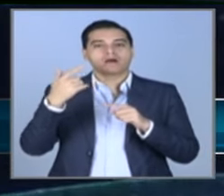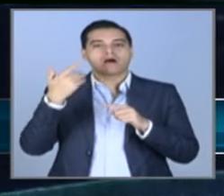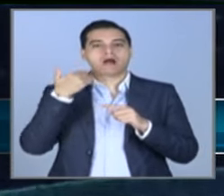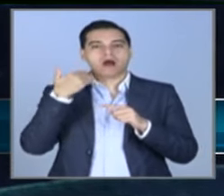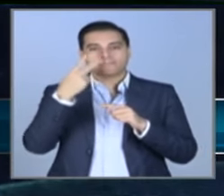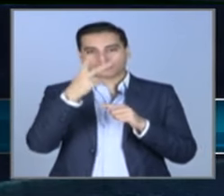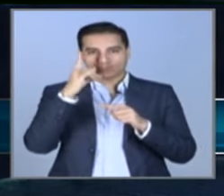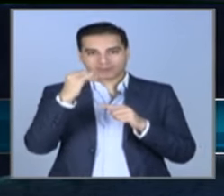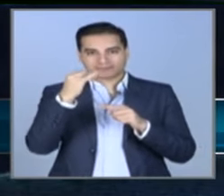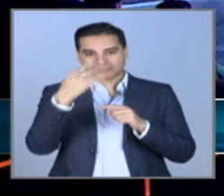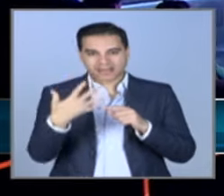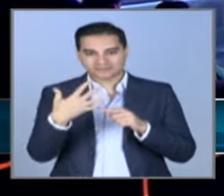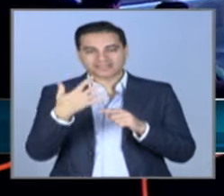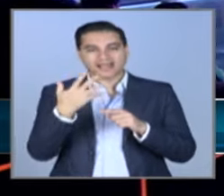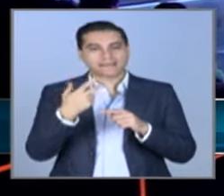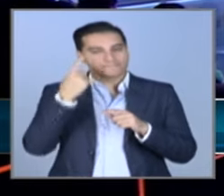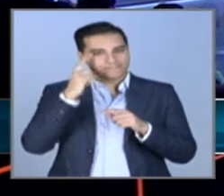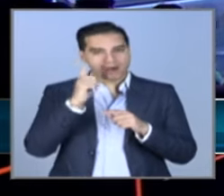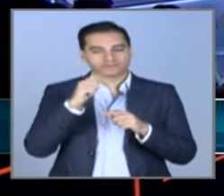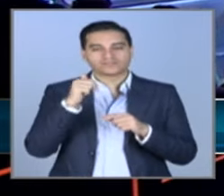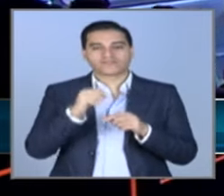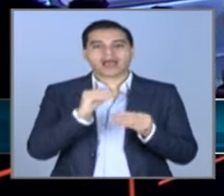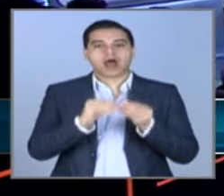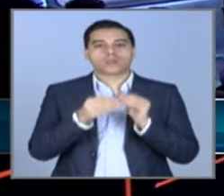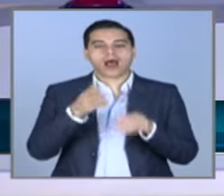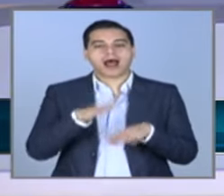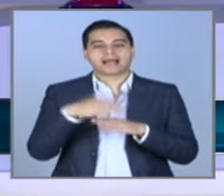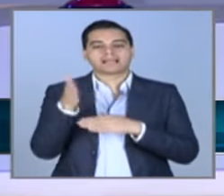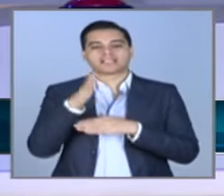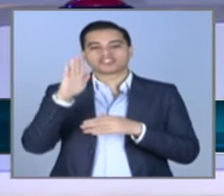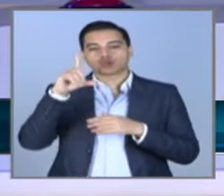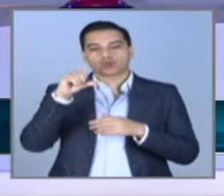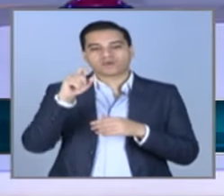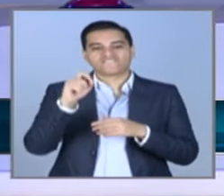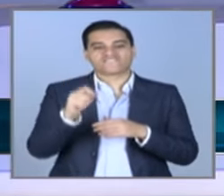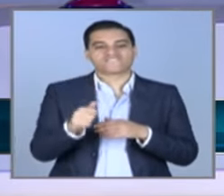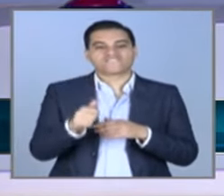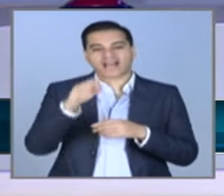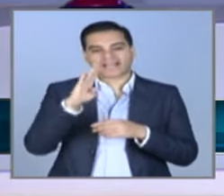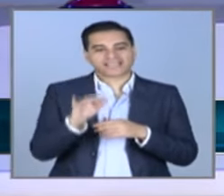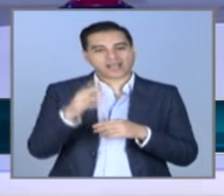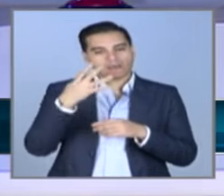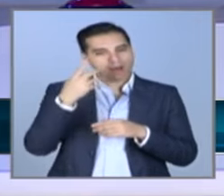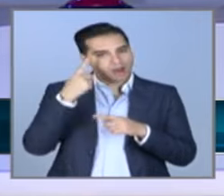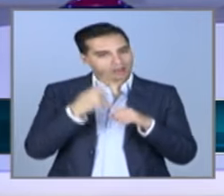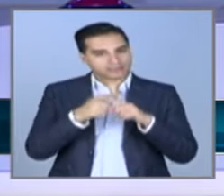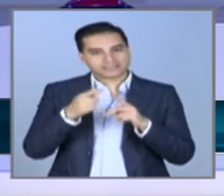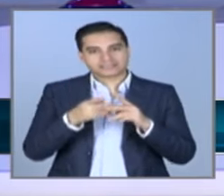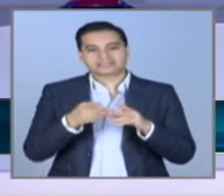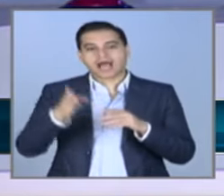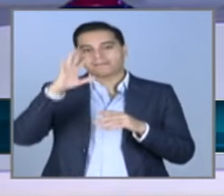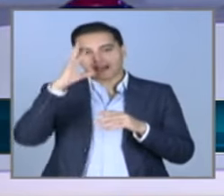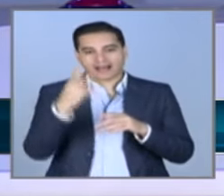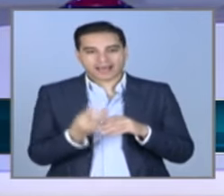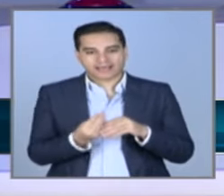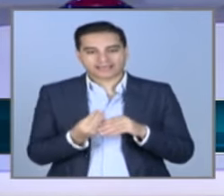الرقم 250؟ باص. كم عدد ألوان علم دولة سلوفاكيا؟ 4. غلط. ذهب الليل هي أغنية المطرب